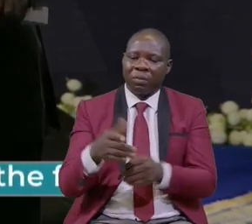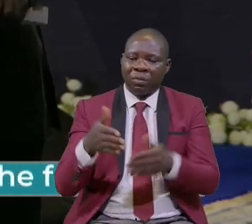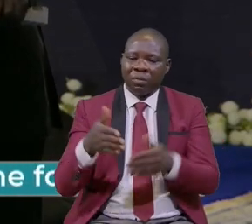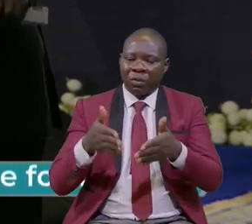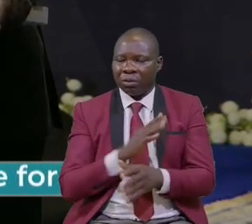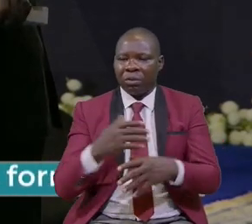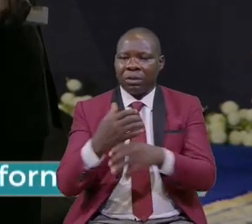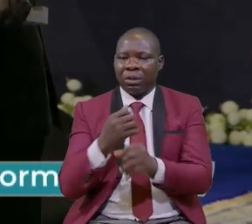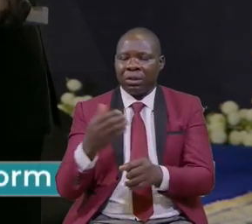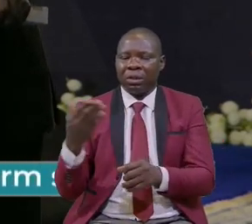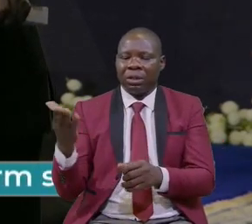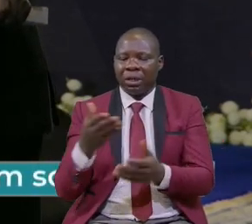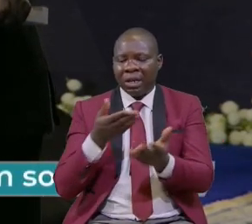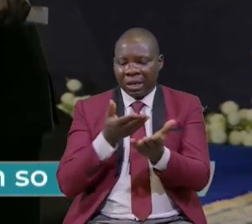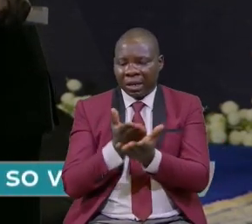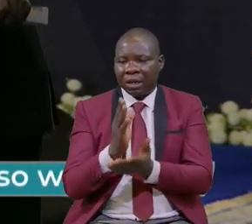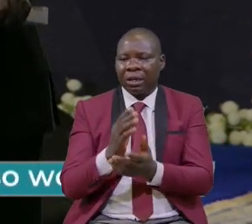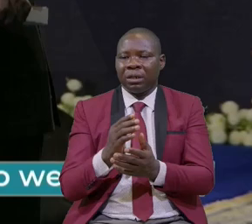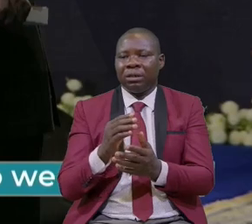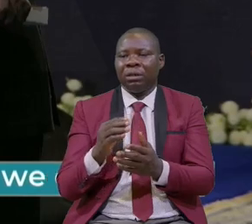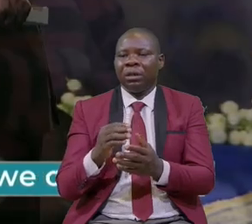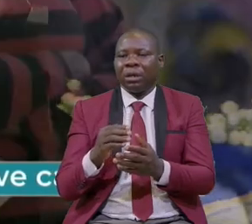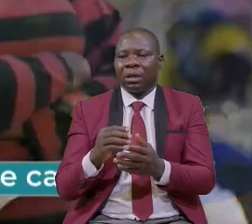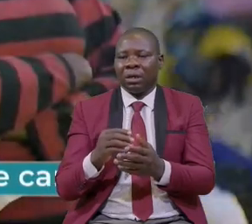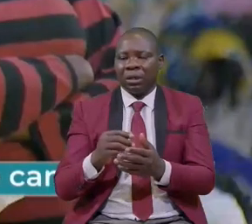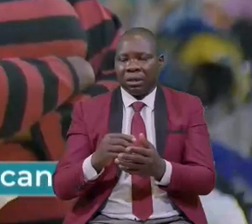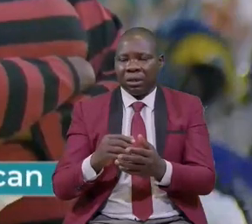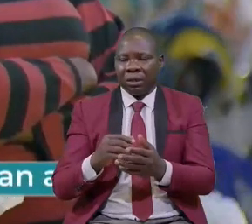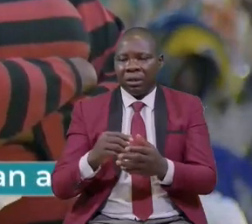langue locale pour recueillir les informations.